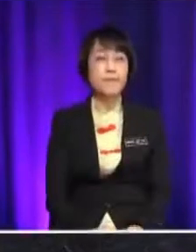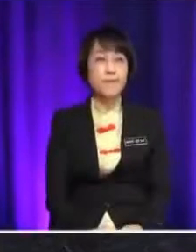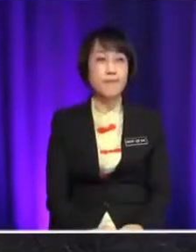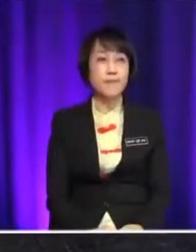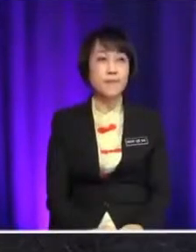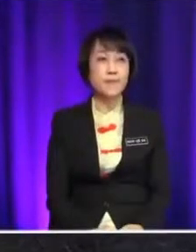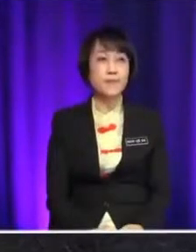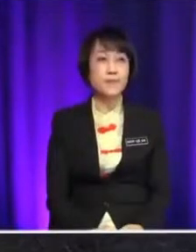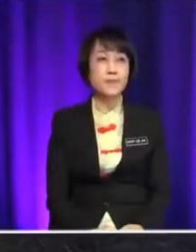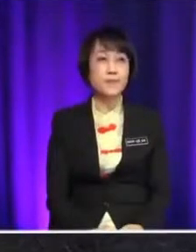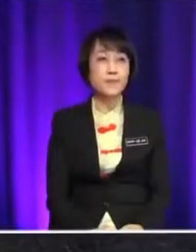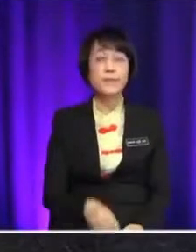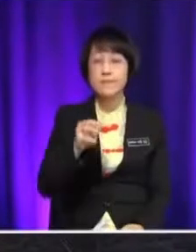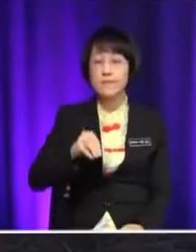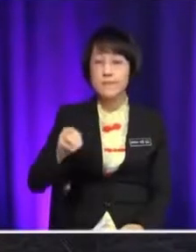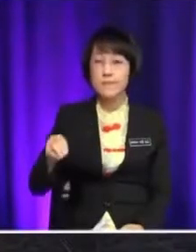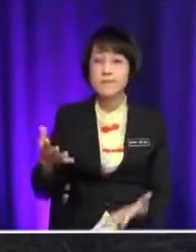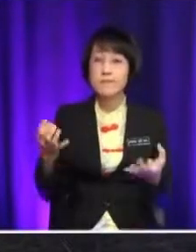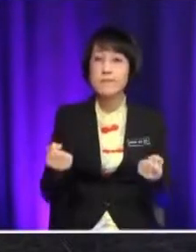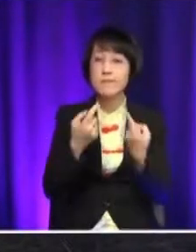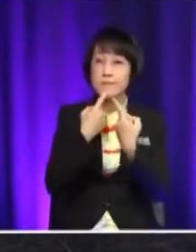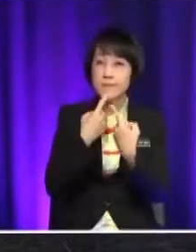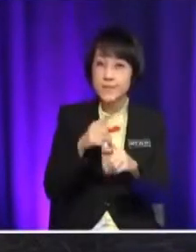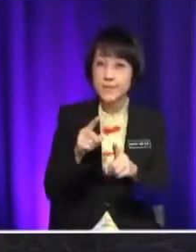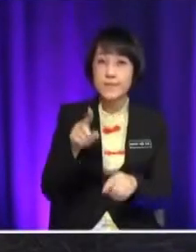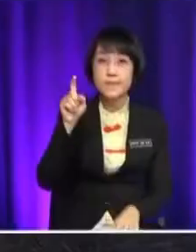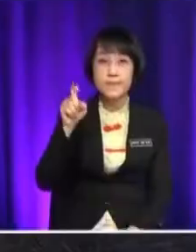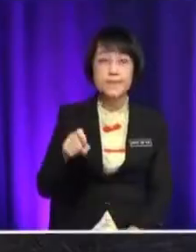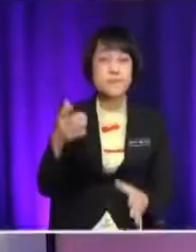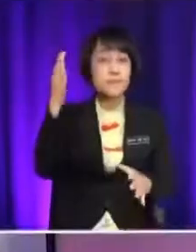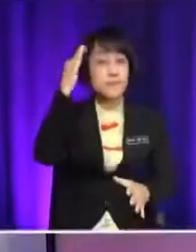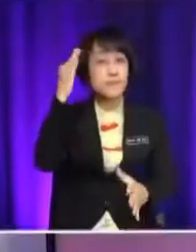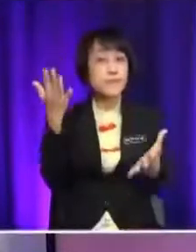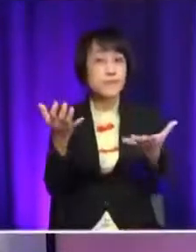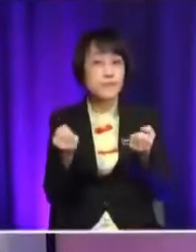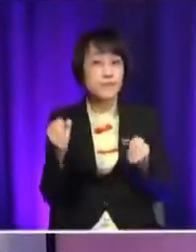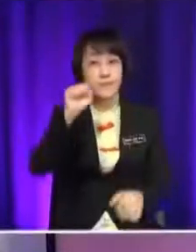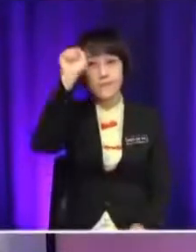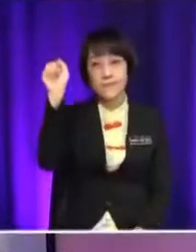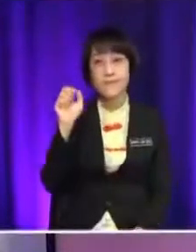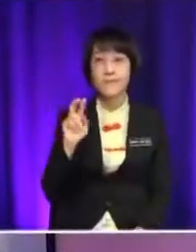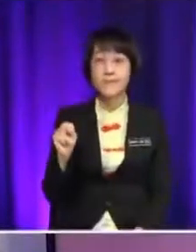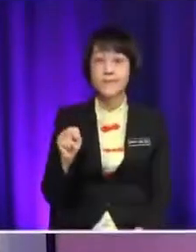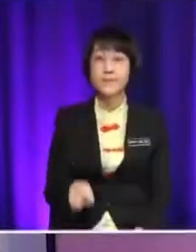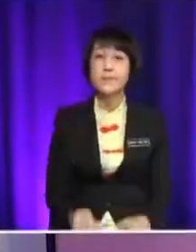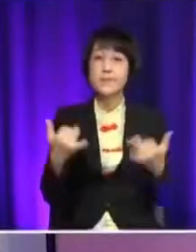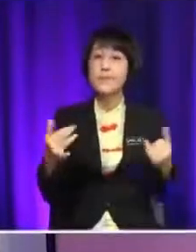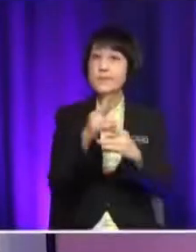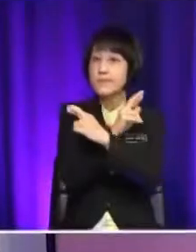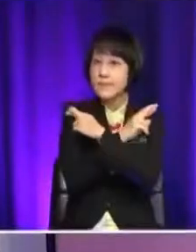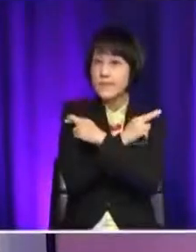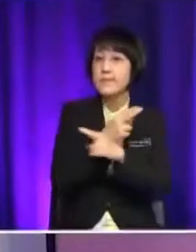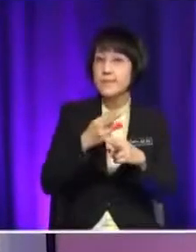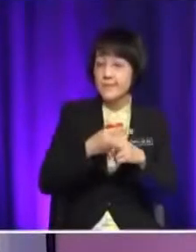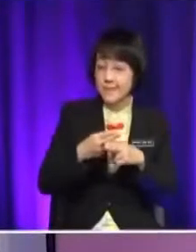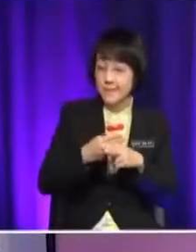murid-murid nak jawab soalan, kena tahu dulu kehendak soalan itu bagaimana. Okey, cikgu. Kita berhenti berat seketika, cikgu. Kita akan kembali selepas ini dengan lebih banyak